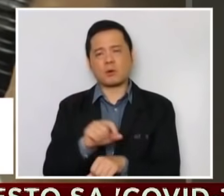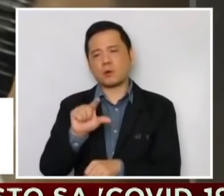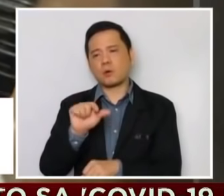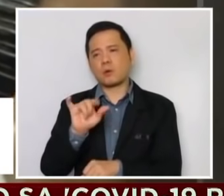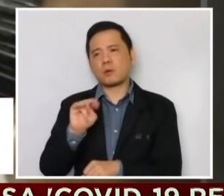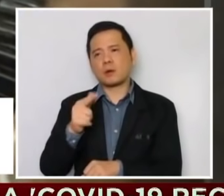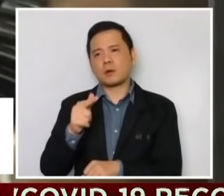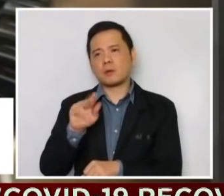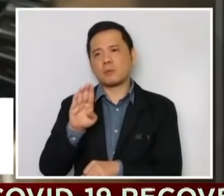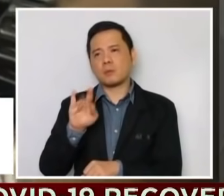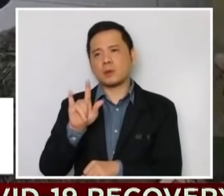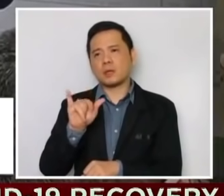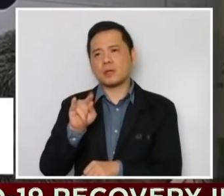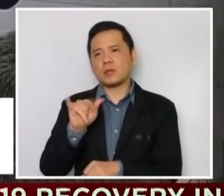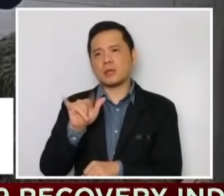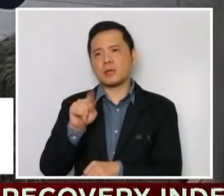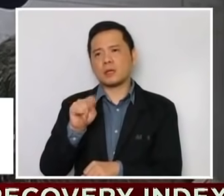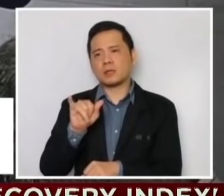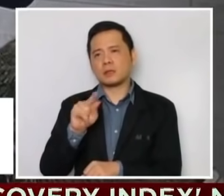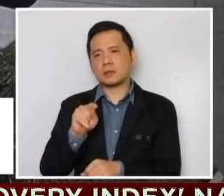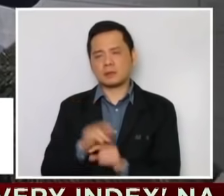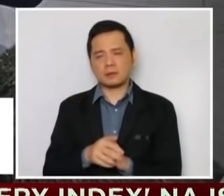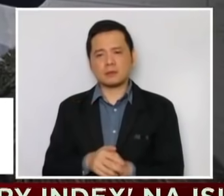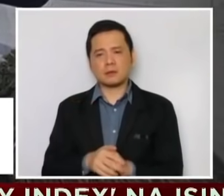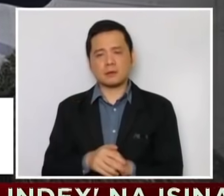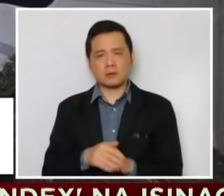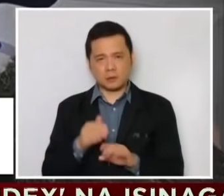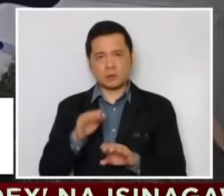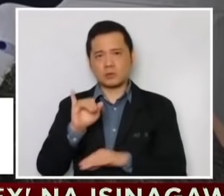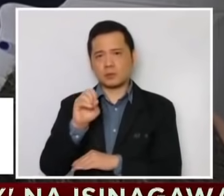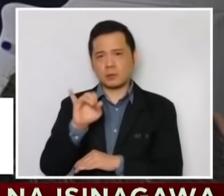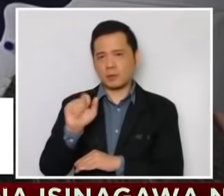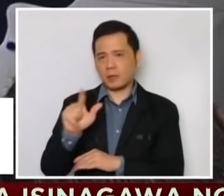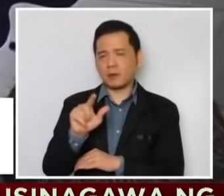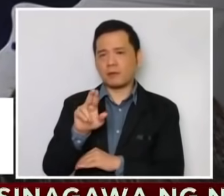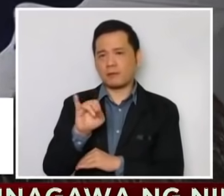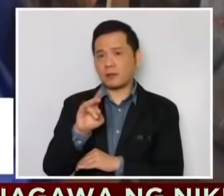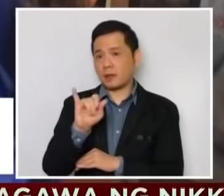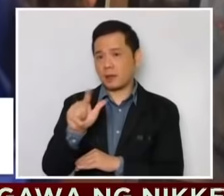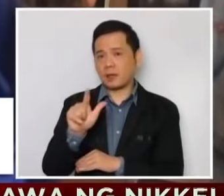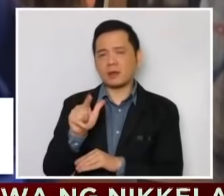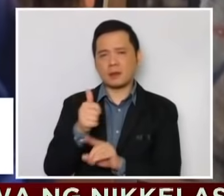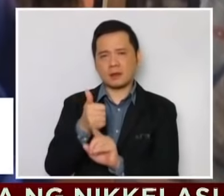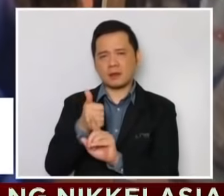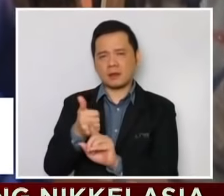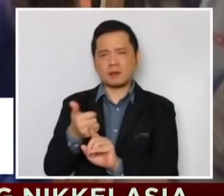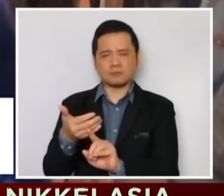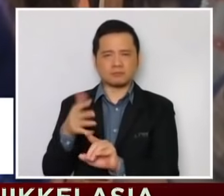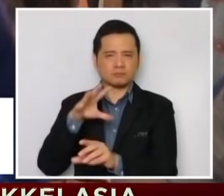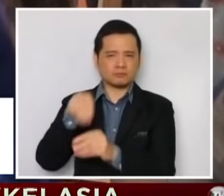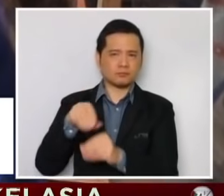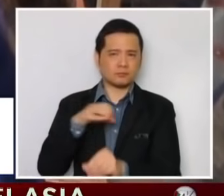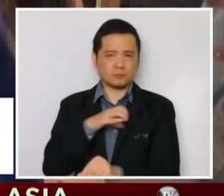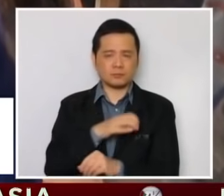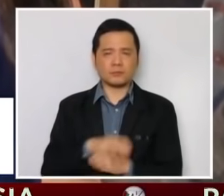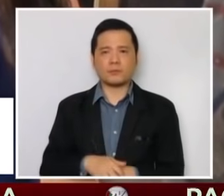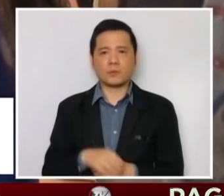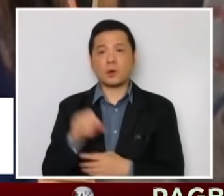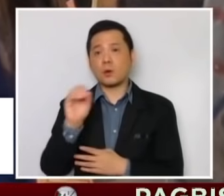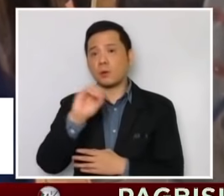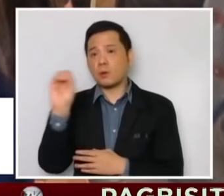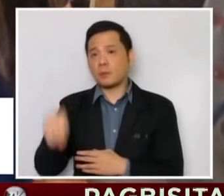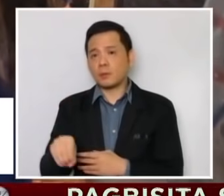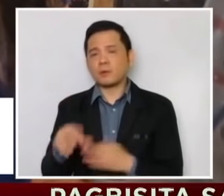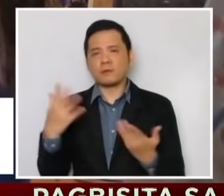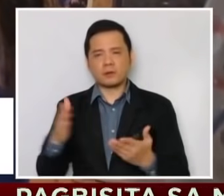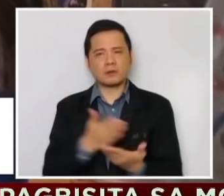ng COC si incumbent Vice Governor Jolo Revilla bilang kongresista sa unang distrito. Sa Olonga po, nagsumite na rin ang kanilang